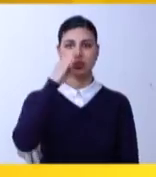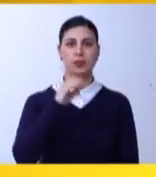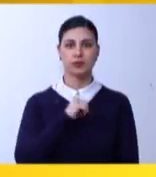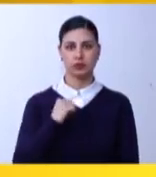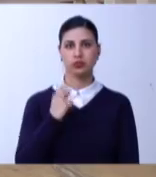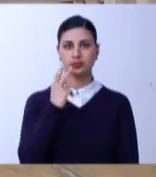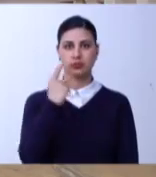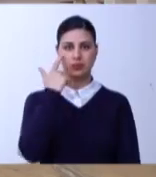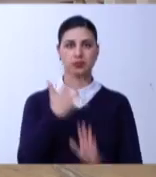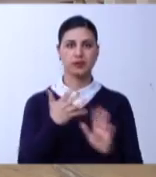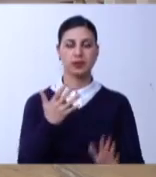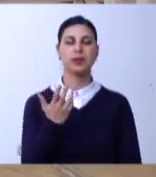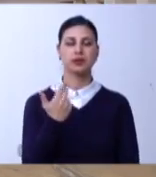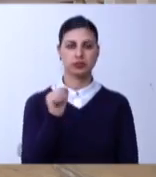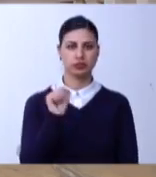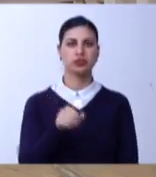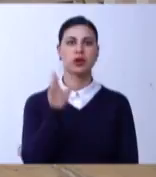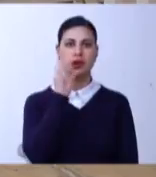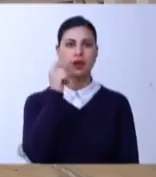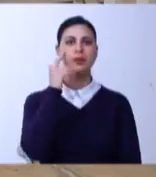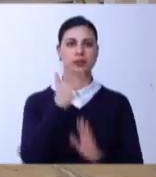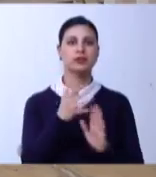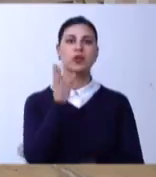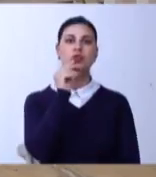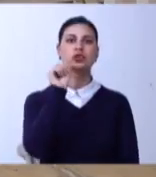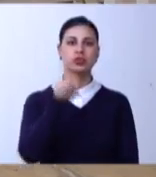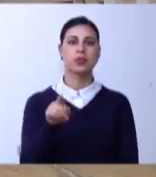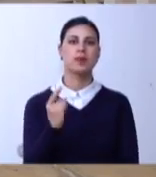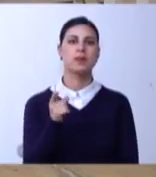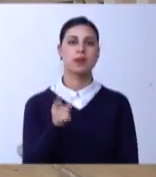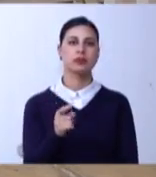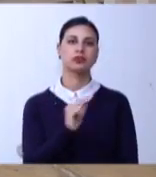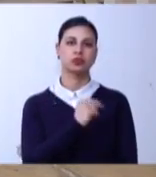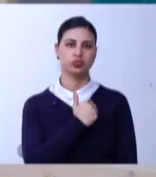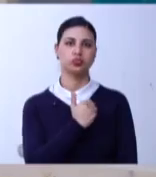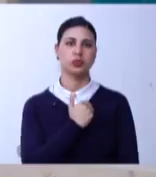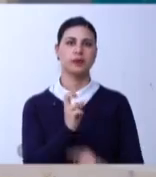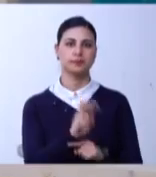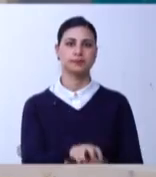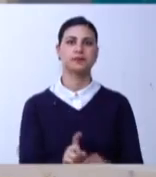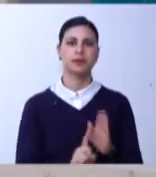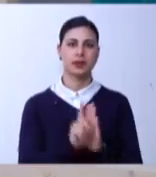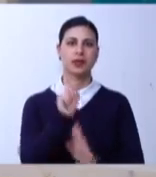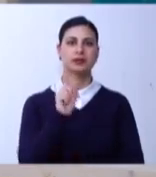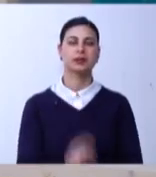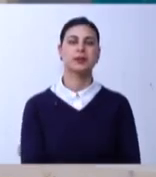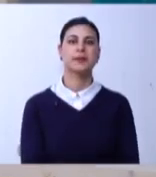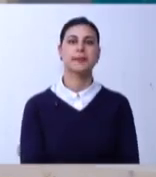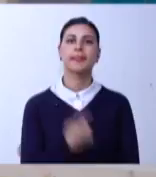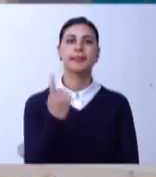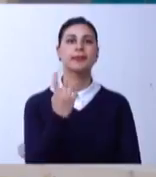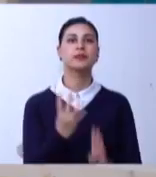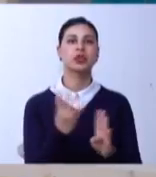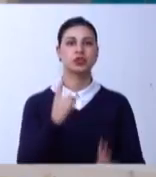შეუძლია მიხვდეს? დიახ, მშობელს ნამდვილად შეუძლია დაკვირობით მიხვდეს, როდის შეიძლება ამ უნარზე მუშაობის დაწყება. პირველ